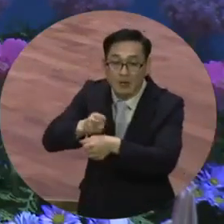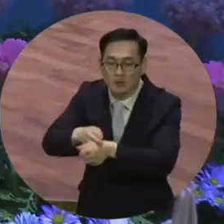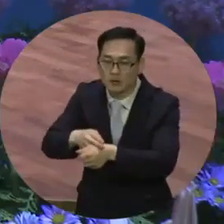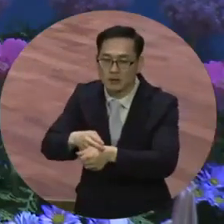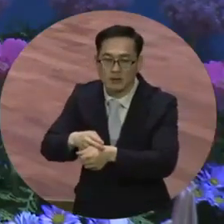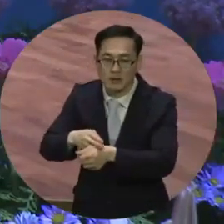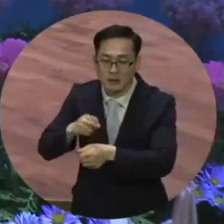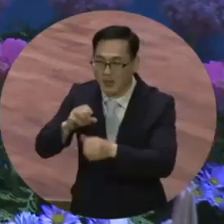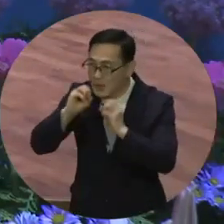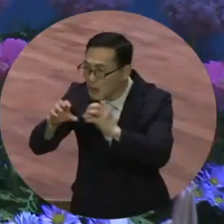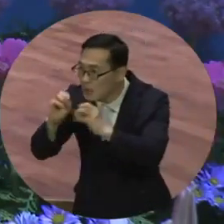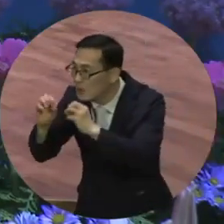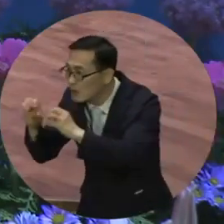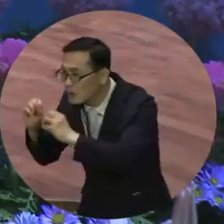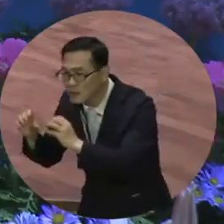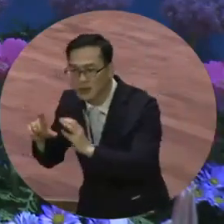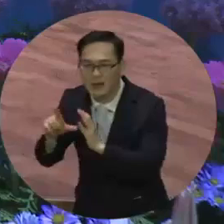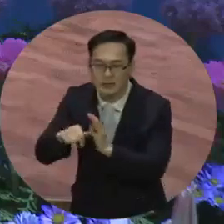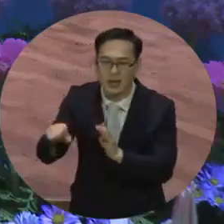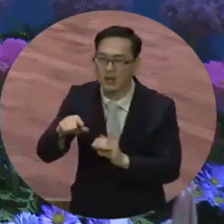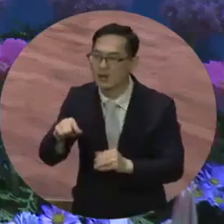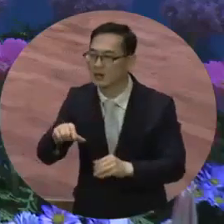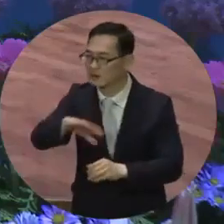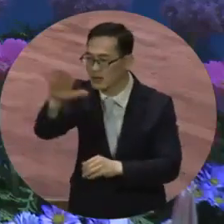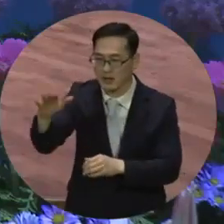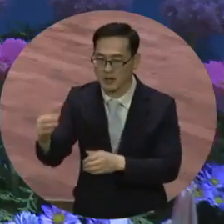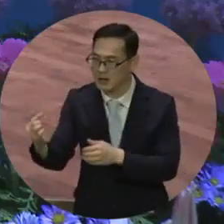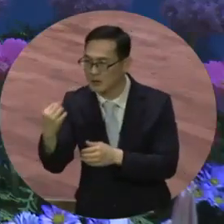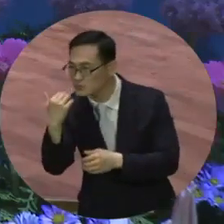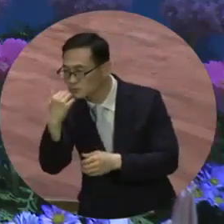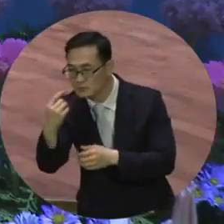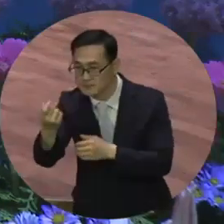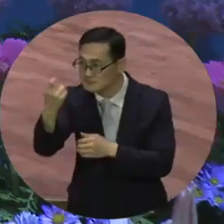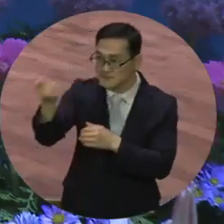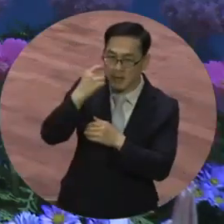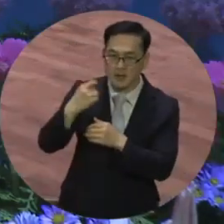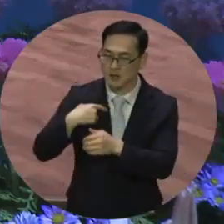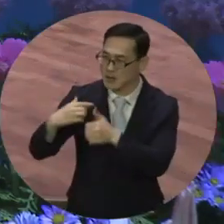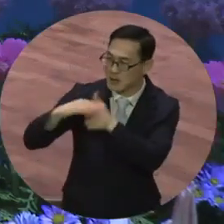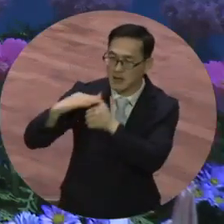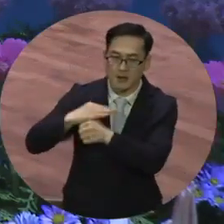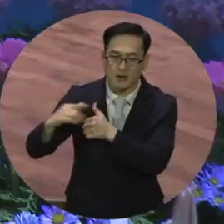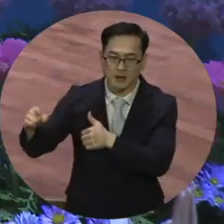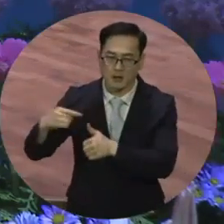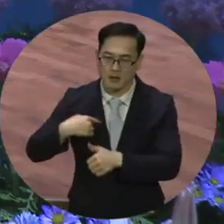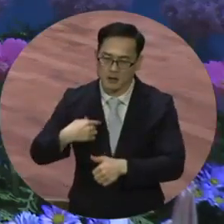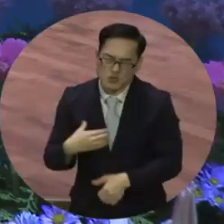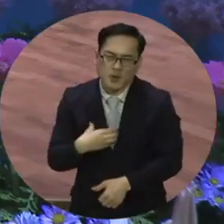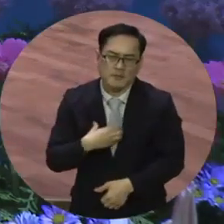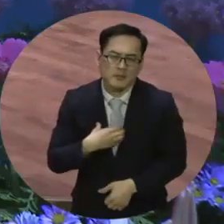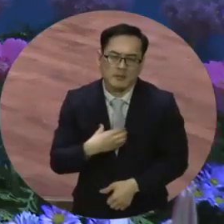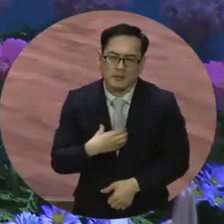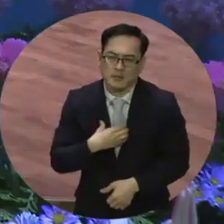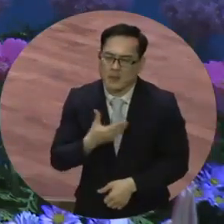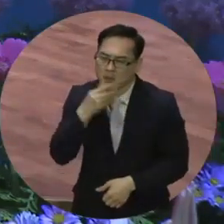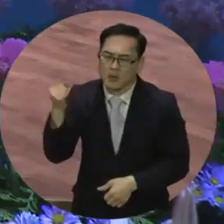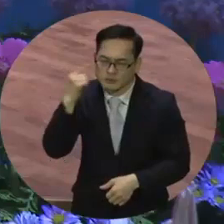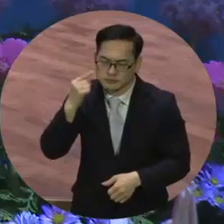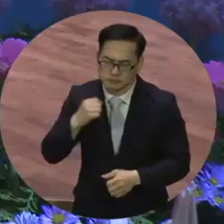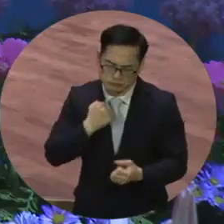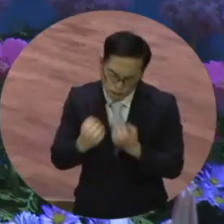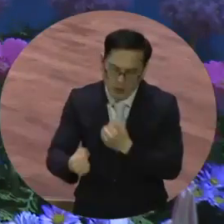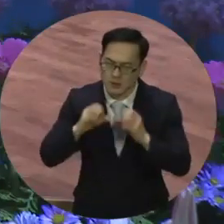상황 예수 믿고 3일 만에 도망다니는 게 평생 도망다니는 그렇게 이 다니면서 복음을 증거하기